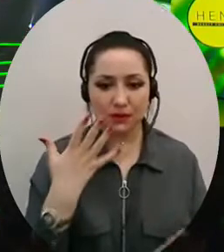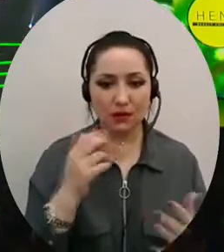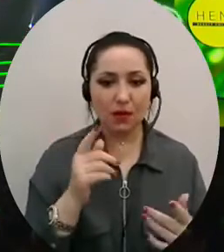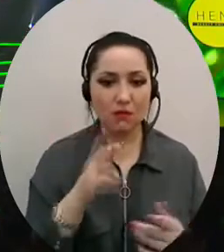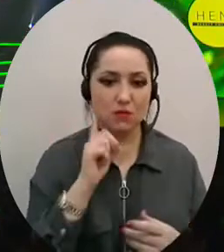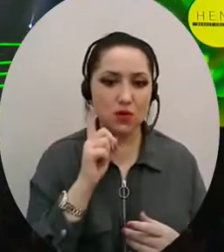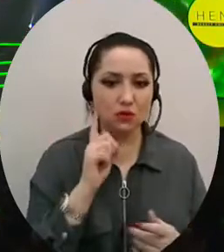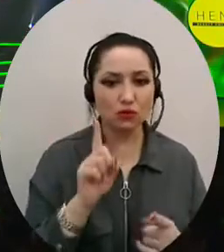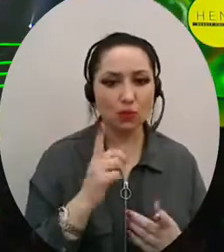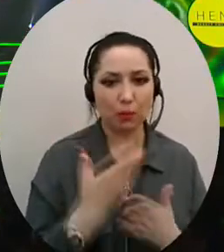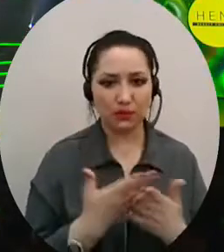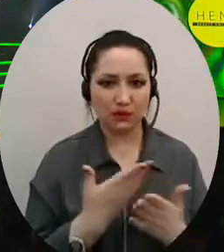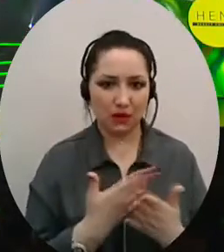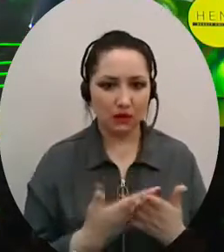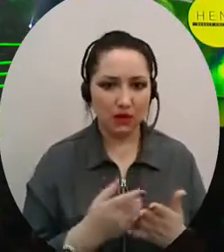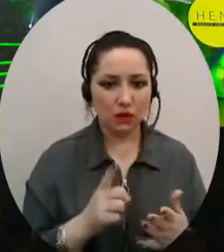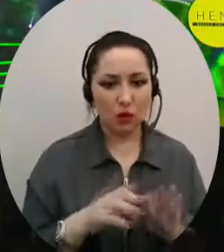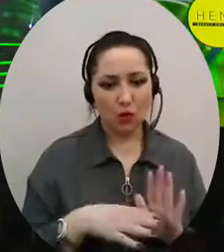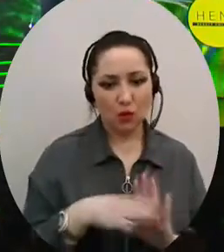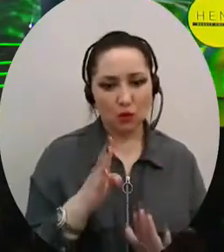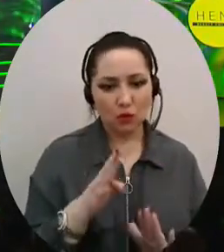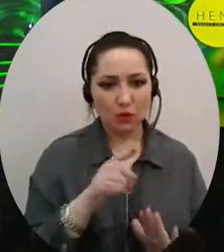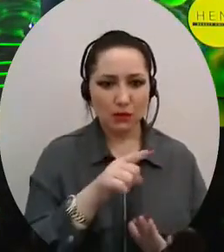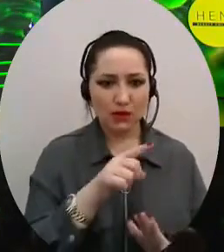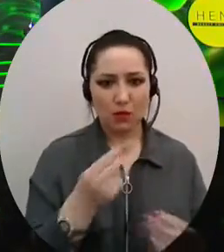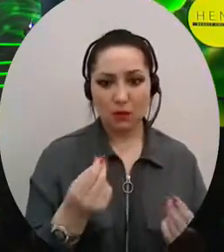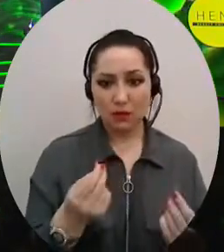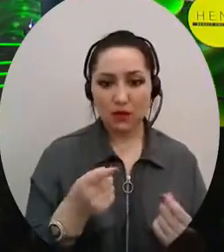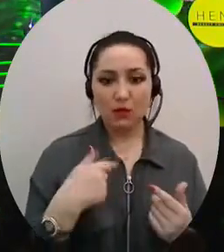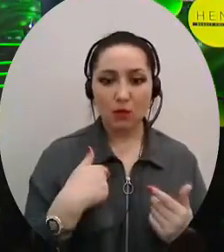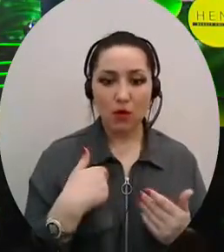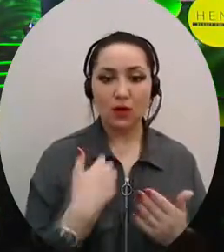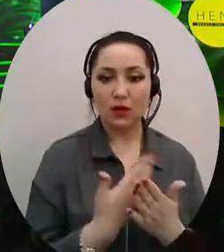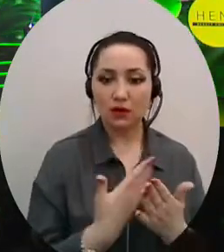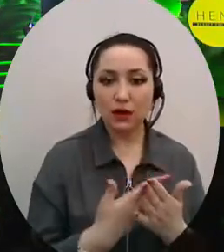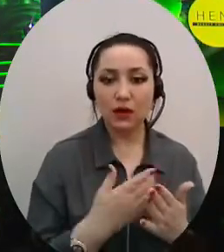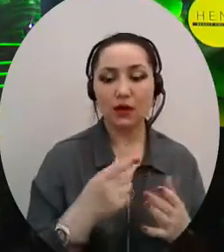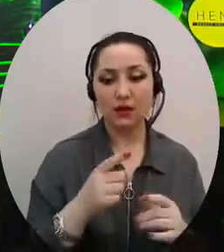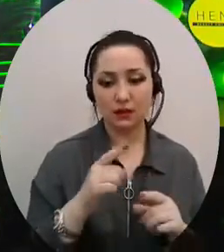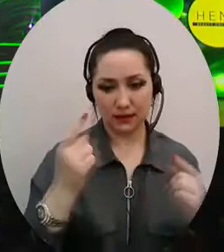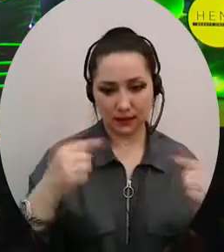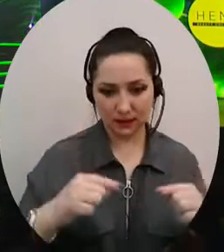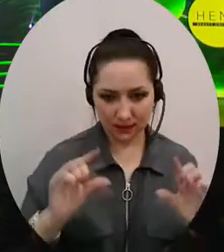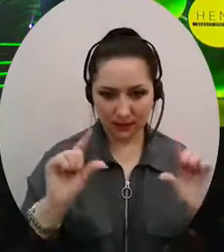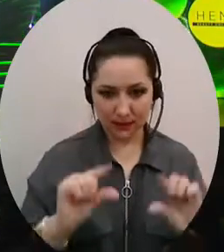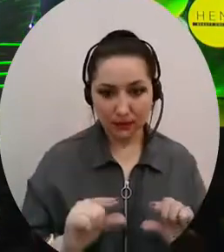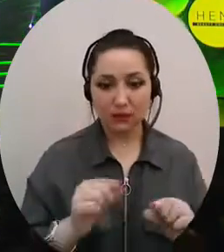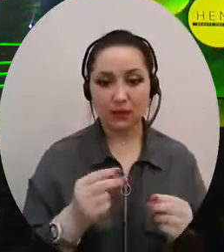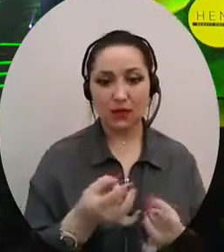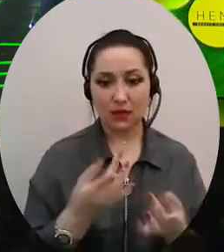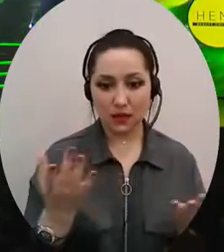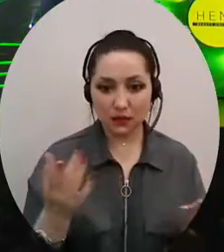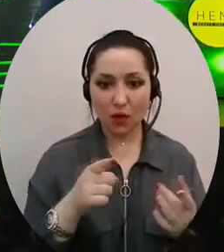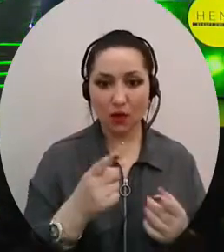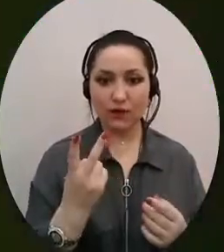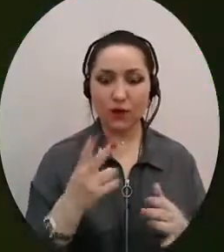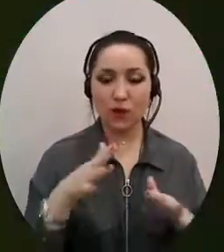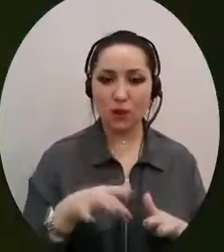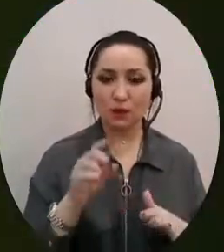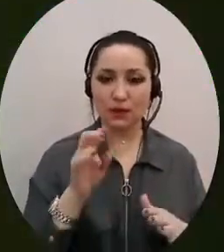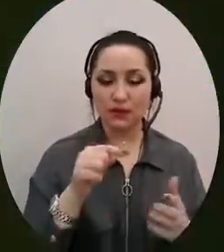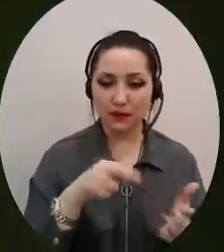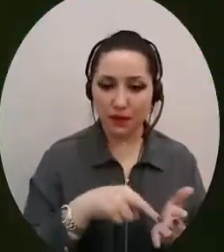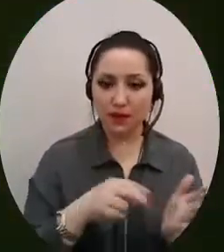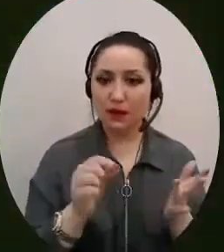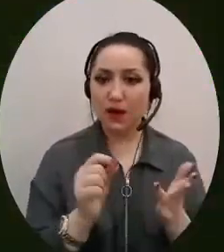что-то посоветовать, что улучшило бы наверняка его бизнес. Мой совет на самом деле снизил бы расходы. И на второе место он поставил анализ. Так